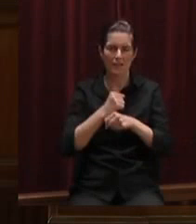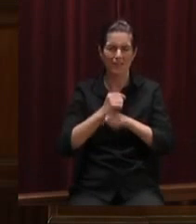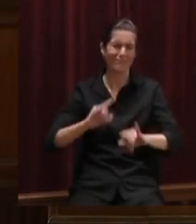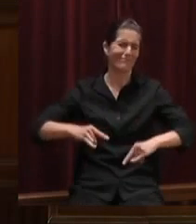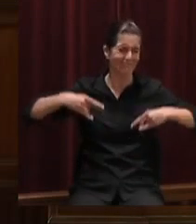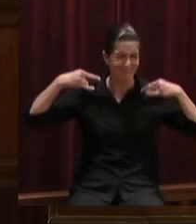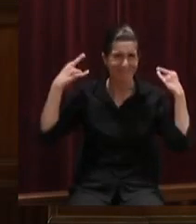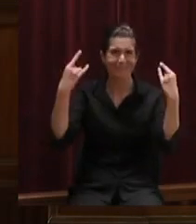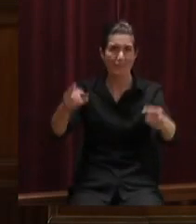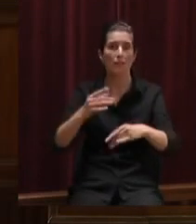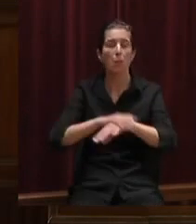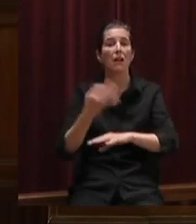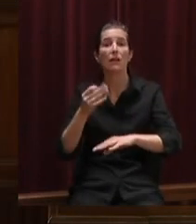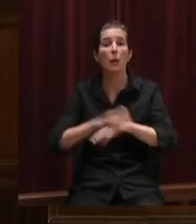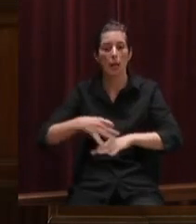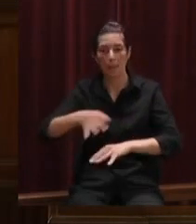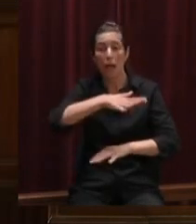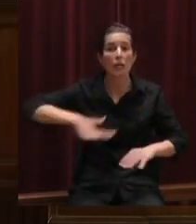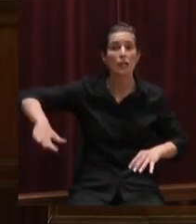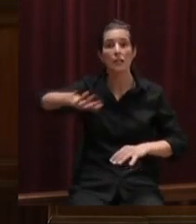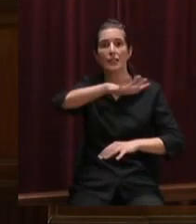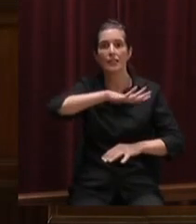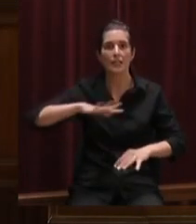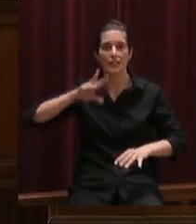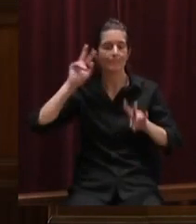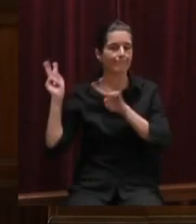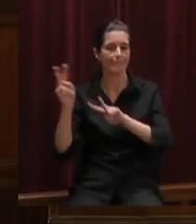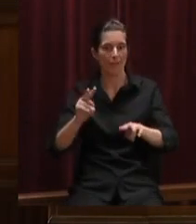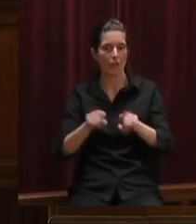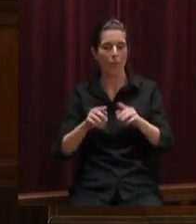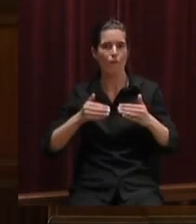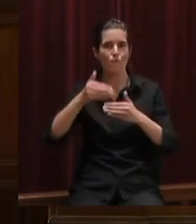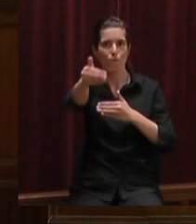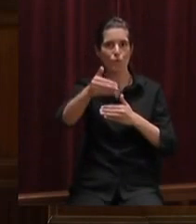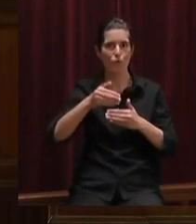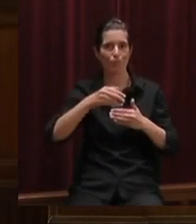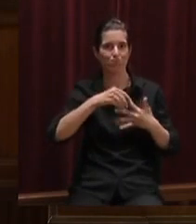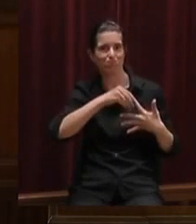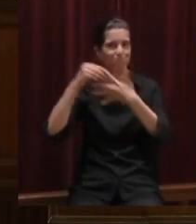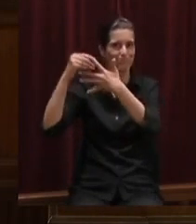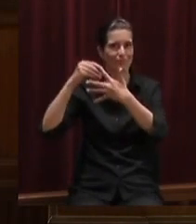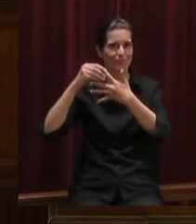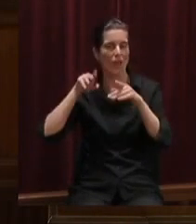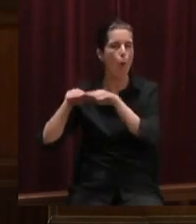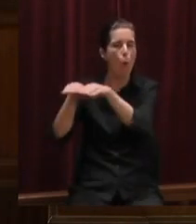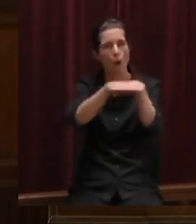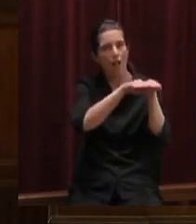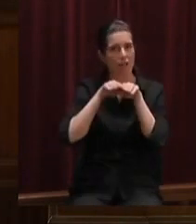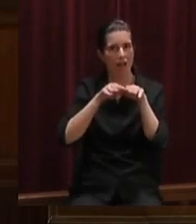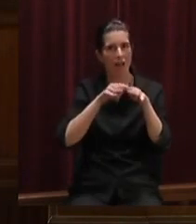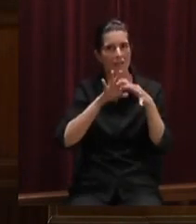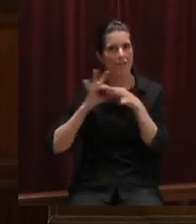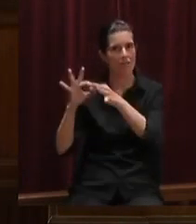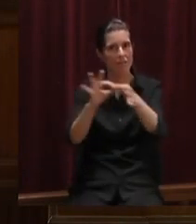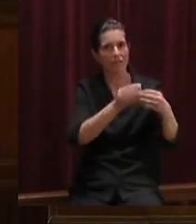per projectar aquestes illes en un futur d'èxit social, d'igualtat i convivència, de respecte al que som, a la